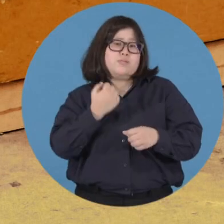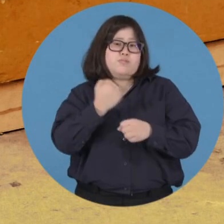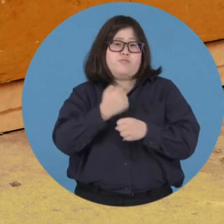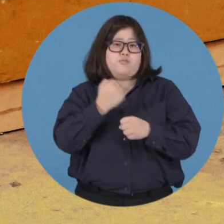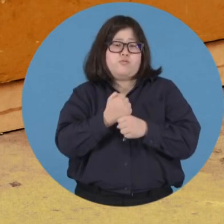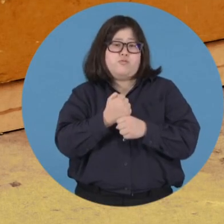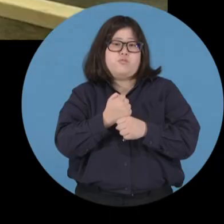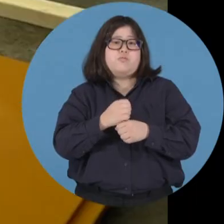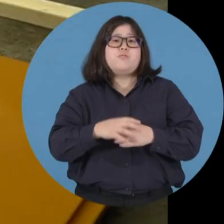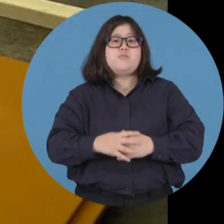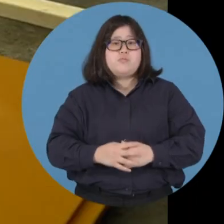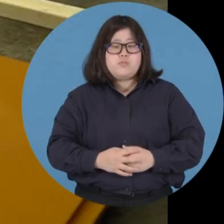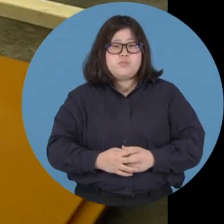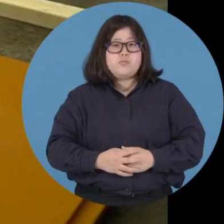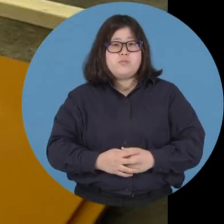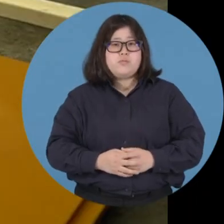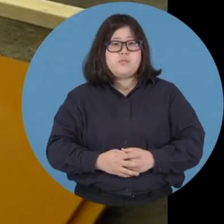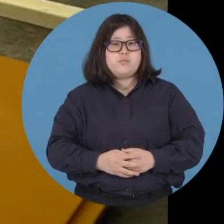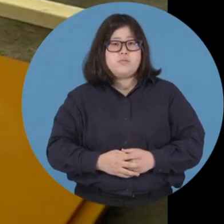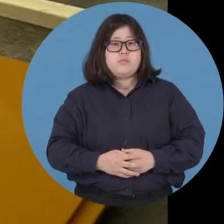りだ。